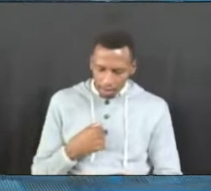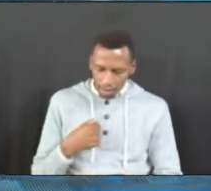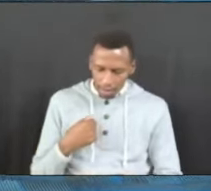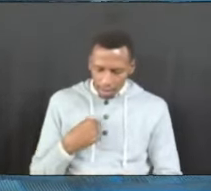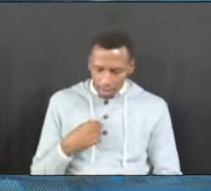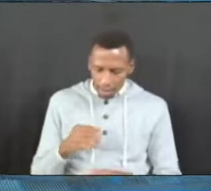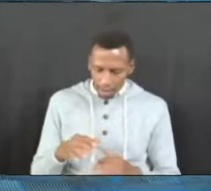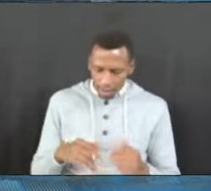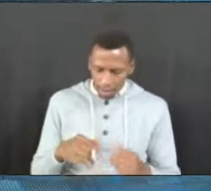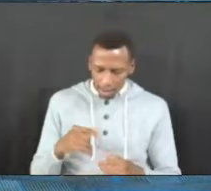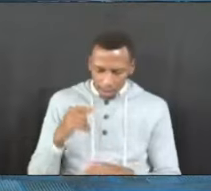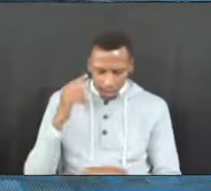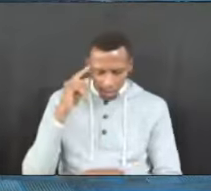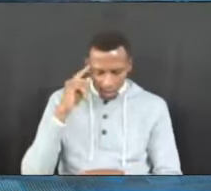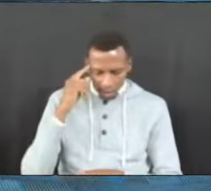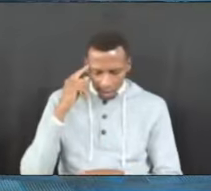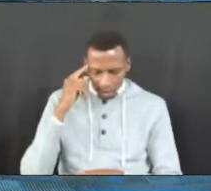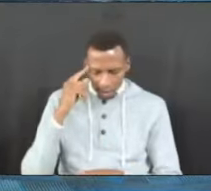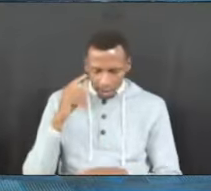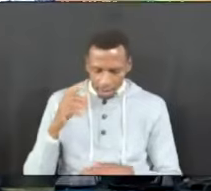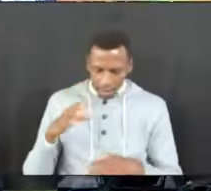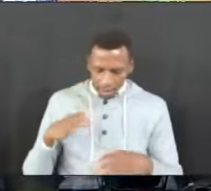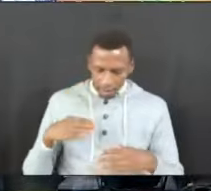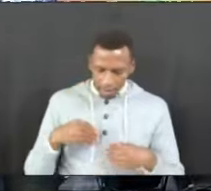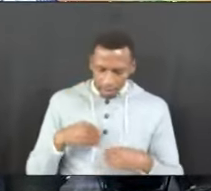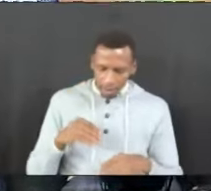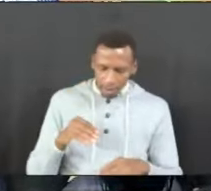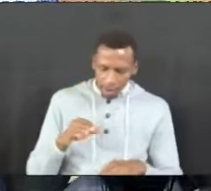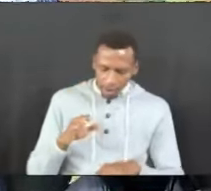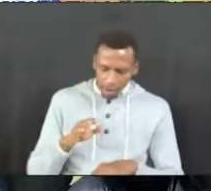chukue dhambi zetu